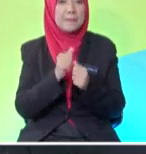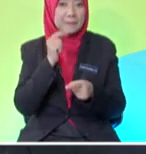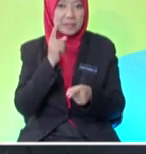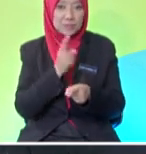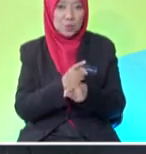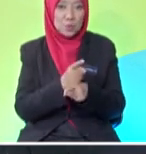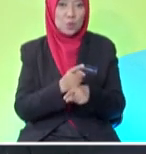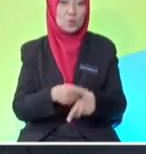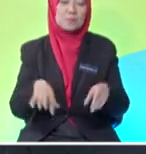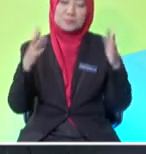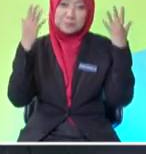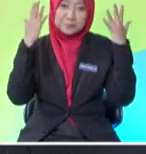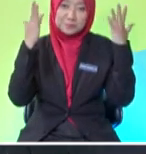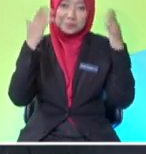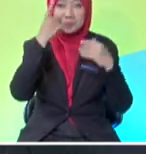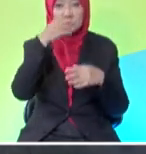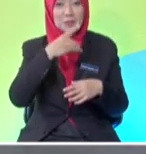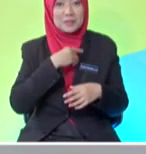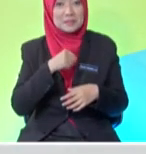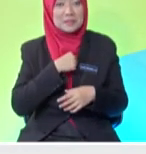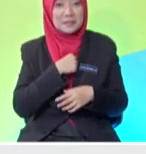oke untuk diri sendiri